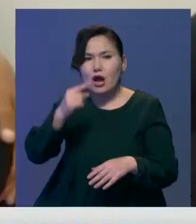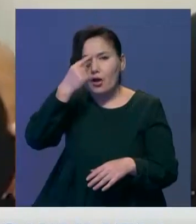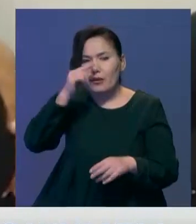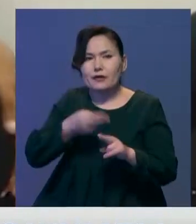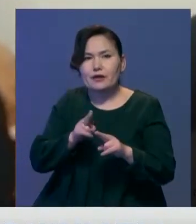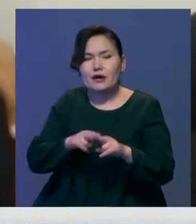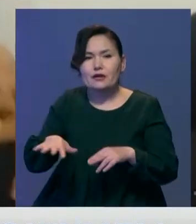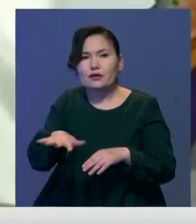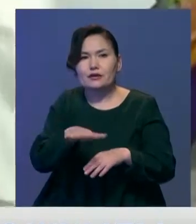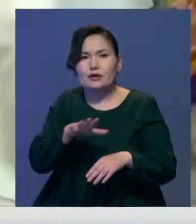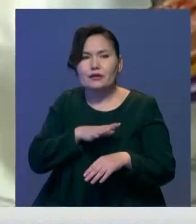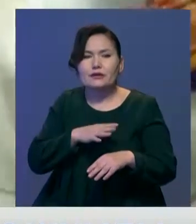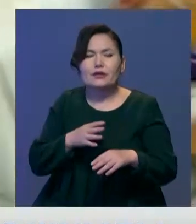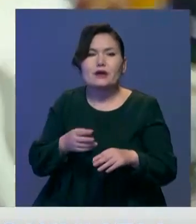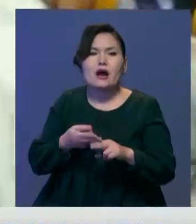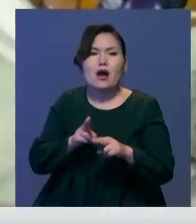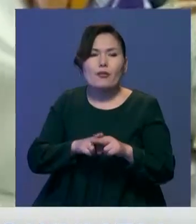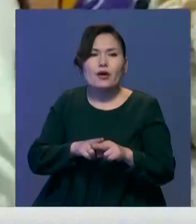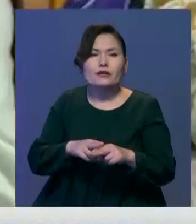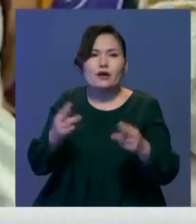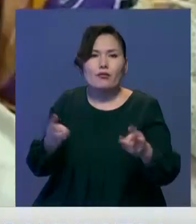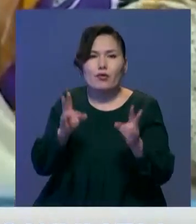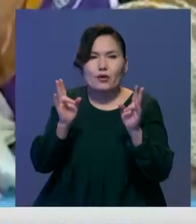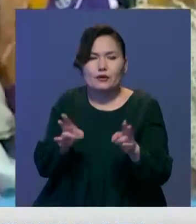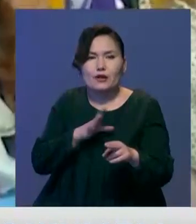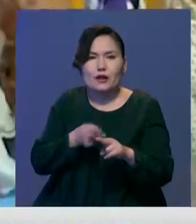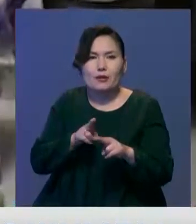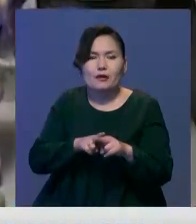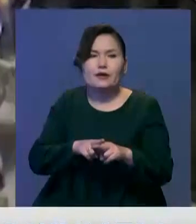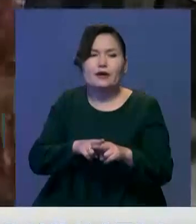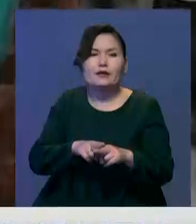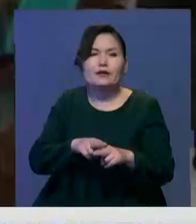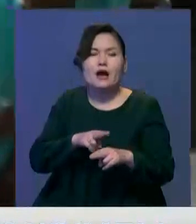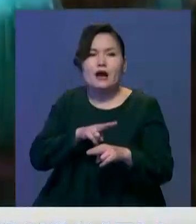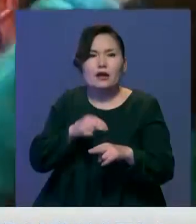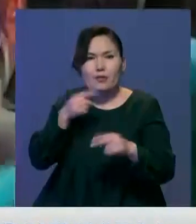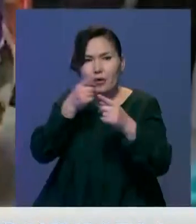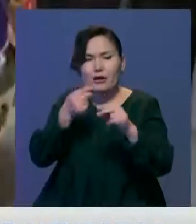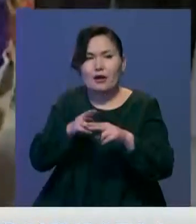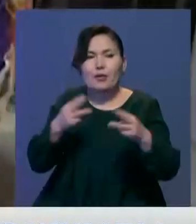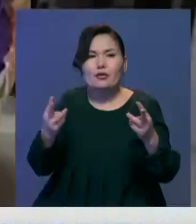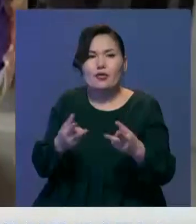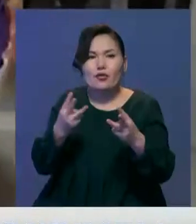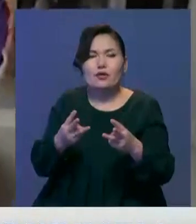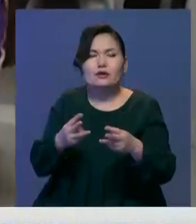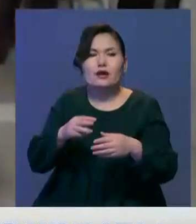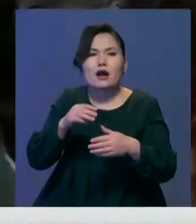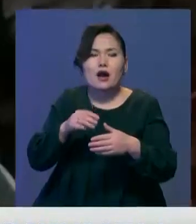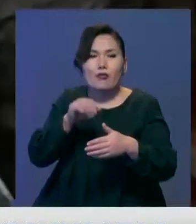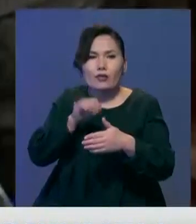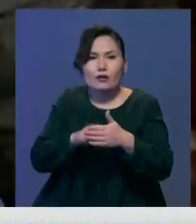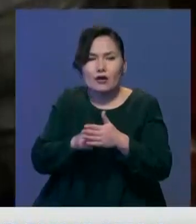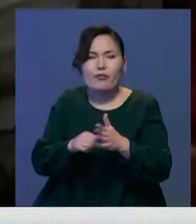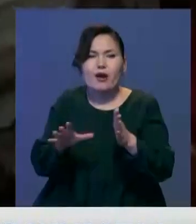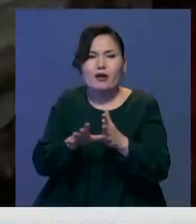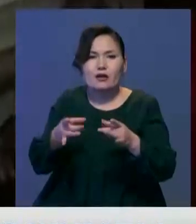Үндістанның батысында болған, жансақтау бөлімінде тұтанған. Жергілікті тәртіп сақшыларының хабарлауынша, өрттің шығуына электр сымдарының